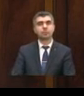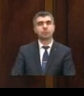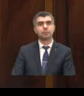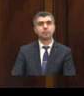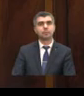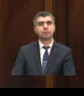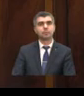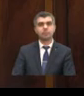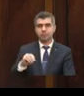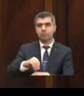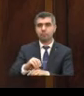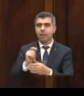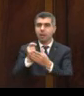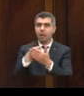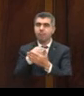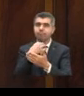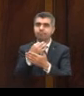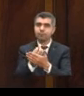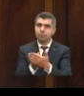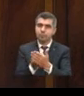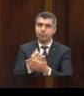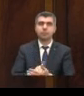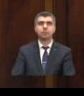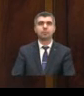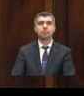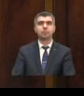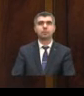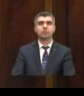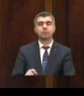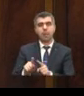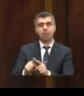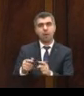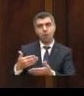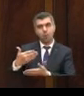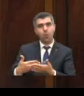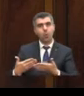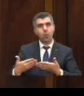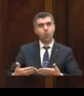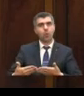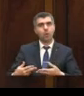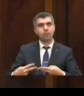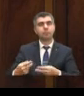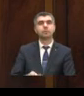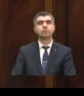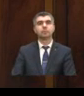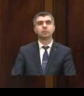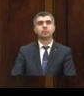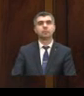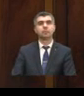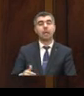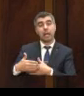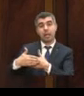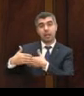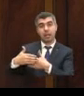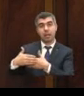طلب آخر السيد الوزير، وهذا بالمناسبة ديال البلاغ اللي صدرته اليوم، وانتم كتعرفوا بأننا مقبلين